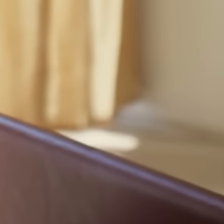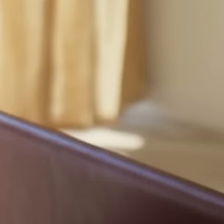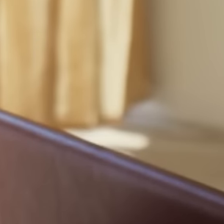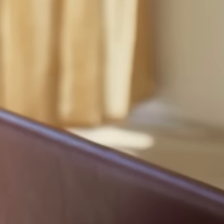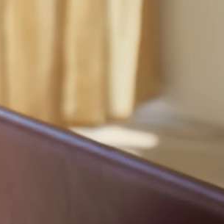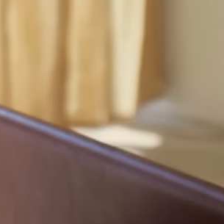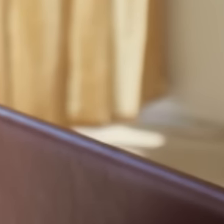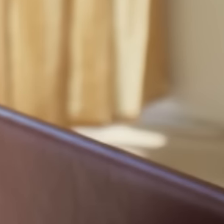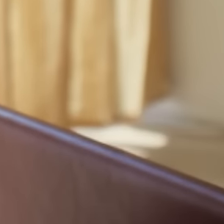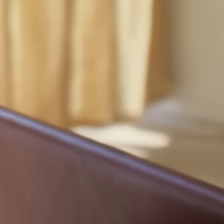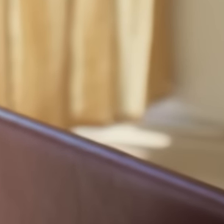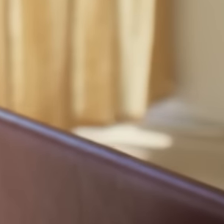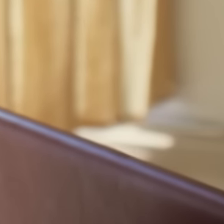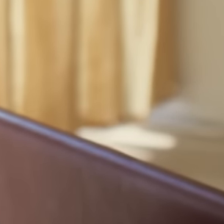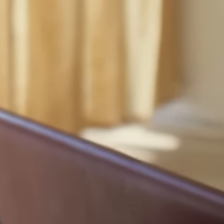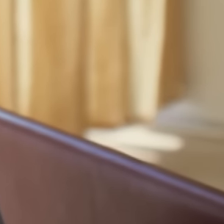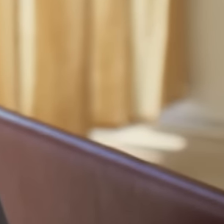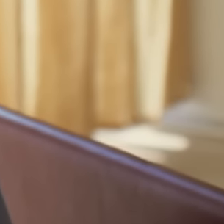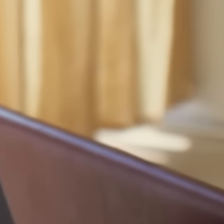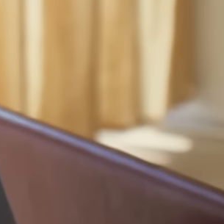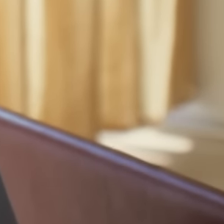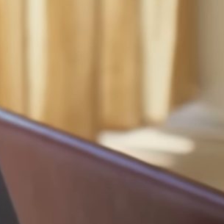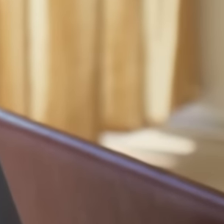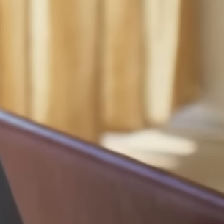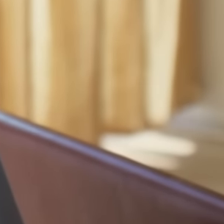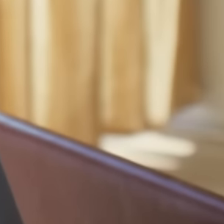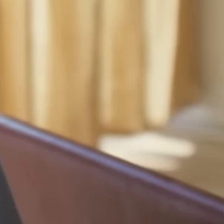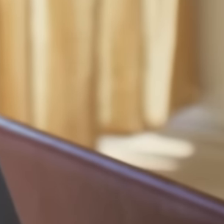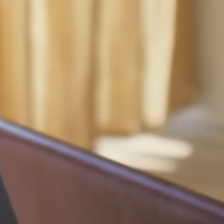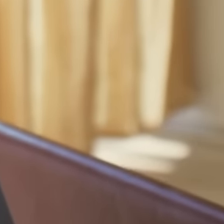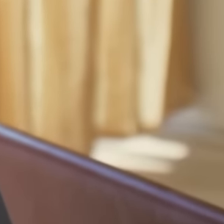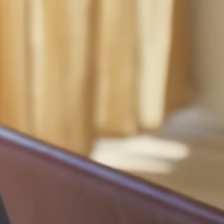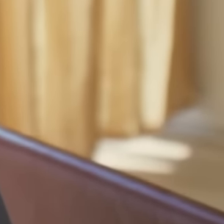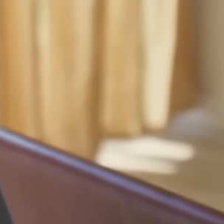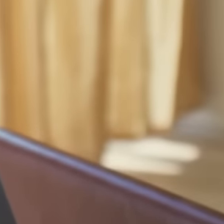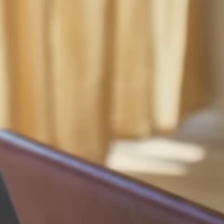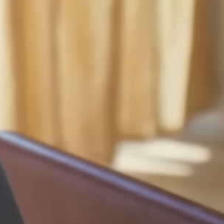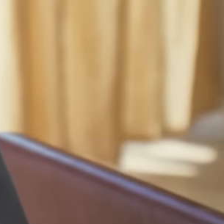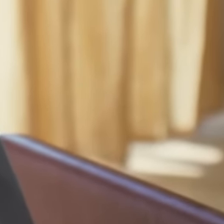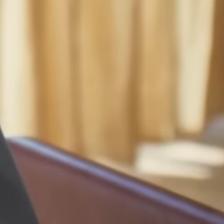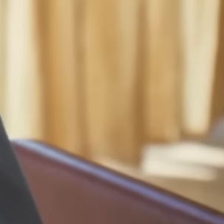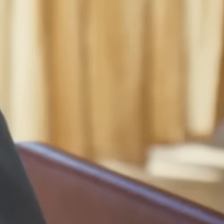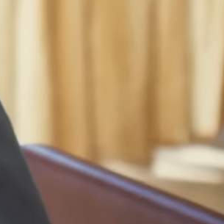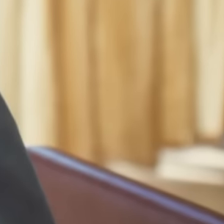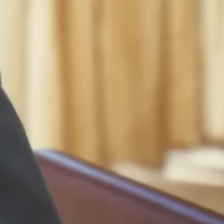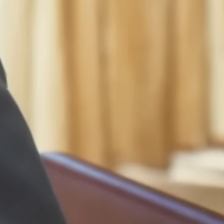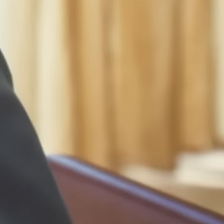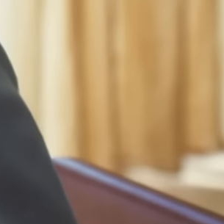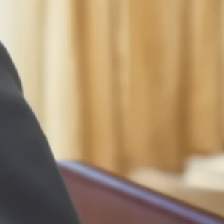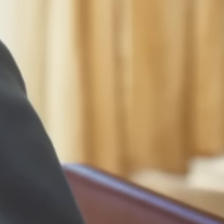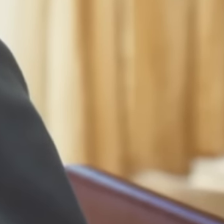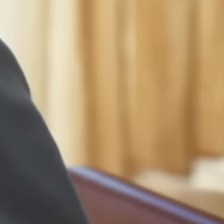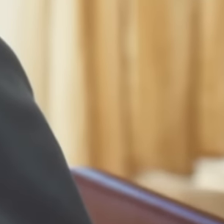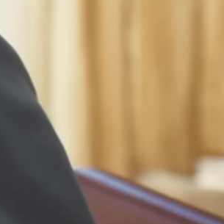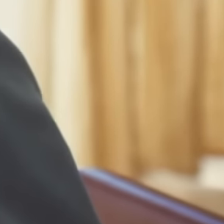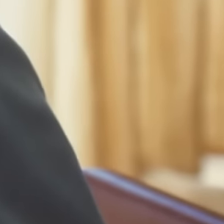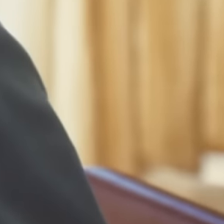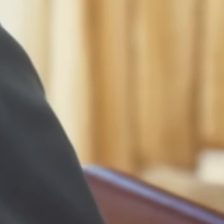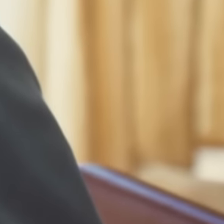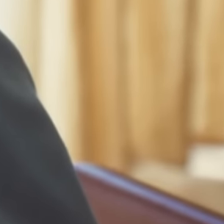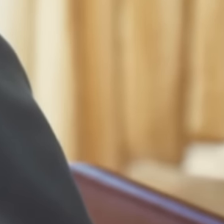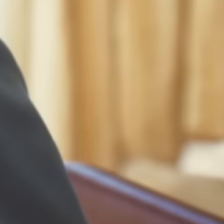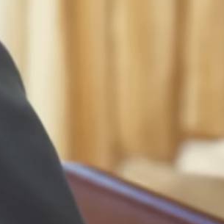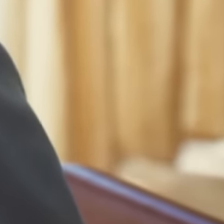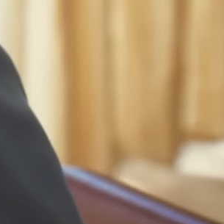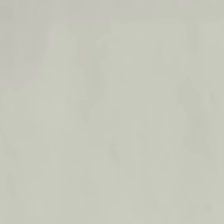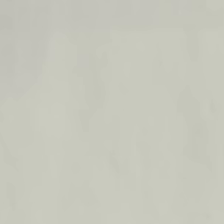바뀔 거라고, 할 수 있을 거라고, 모두의 노력으로 한 걸음씩 나아갈 거라고. 새로운